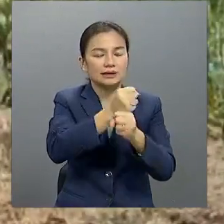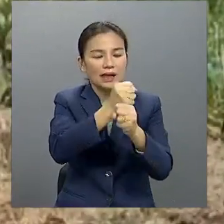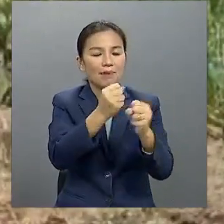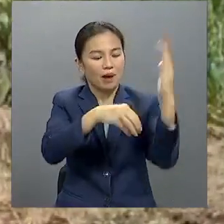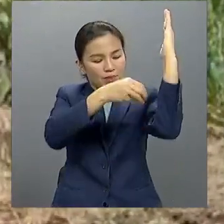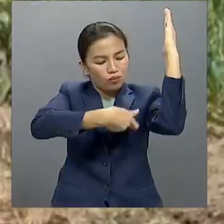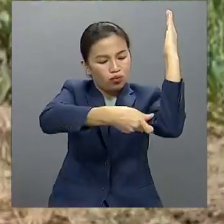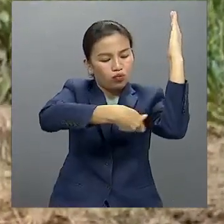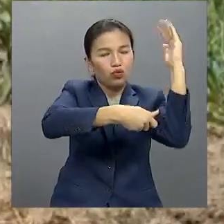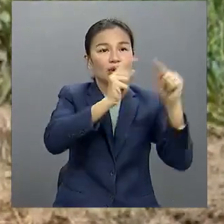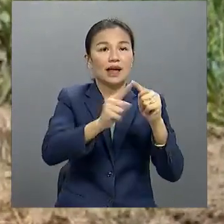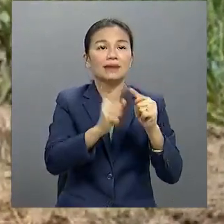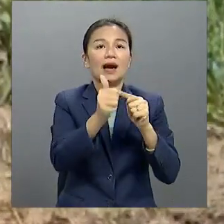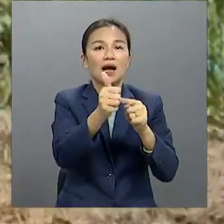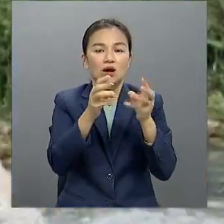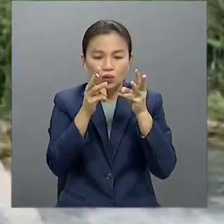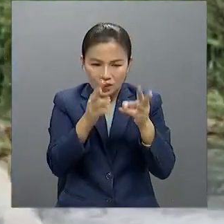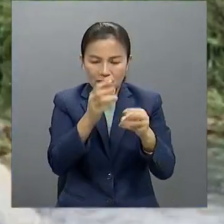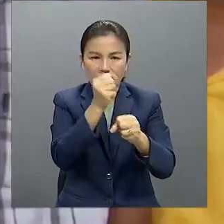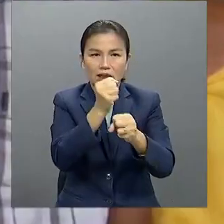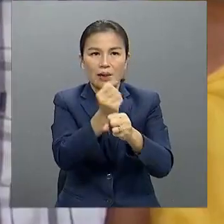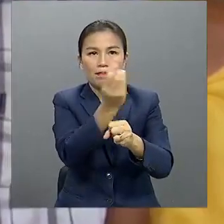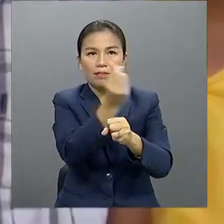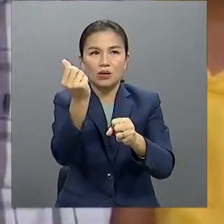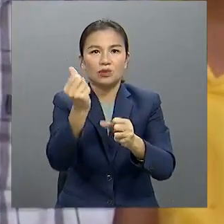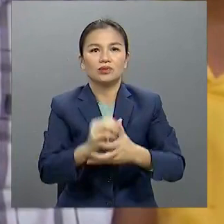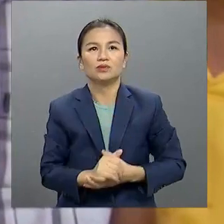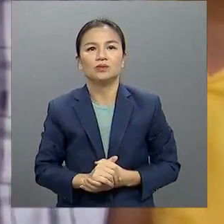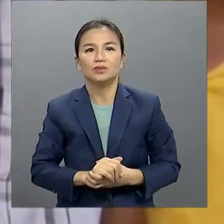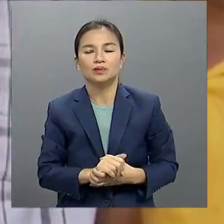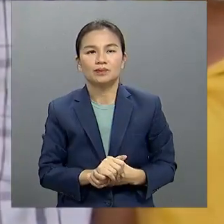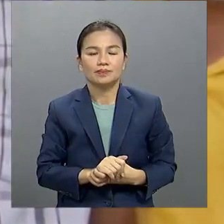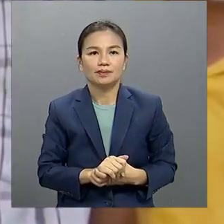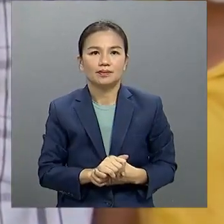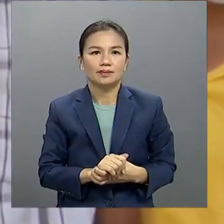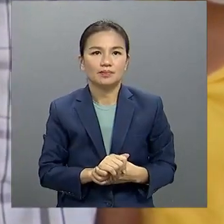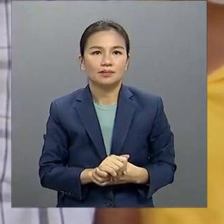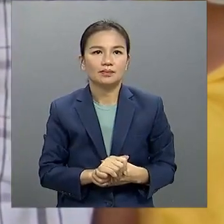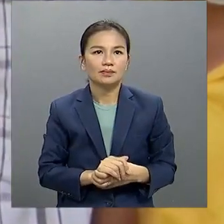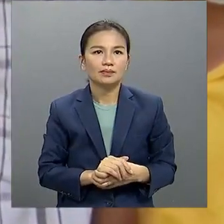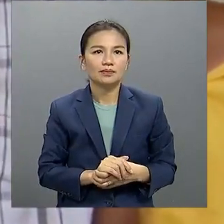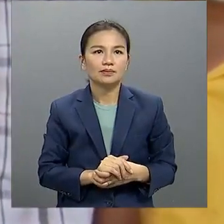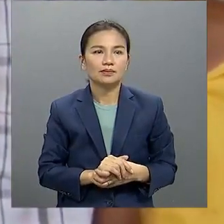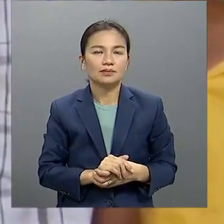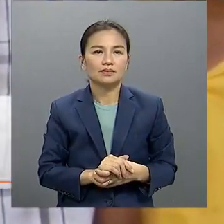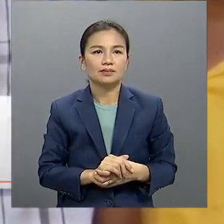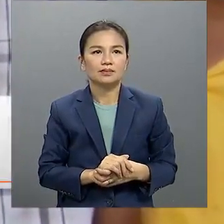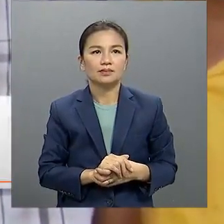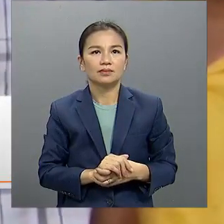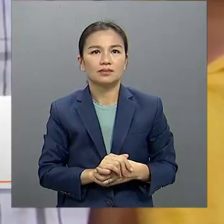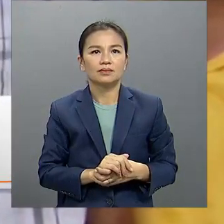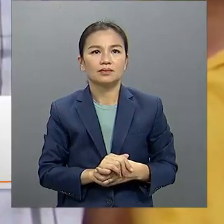ป็นวิธีการที่ต้องดำเนินการให้เร็วที่สุดค่ะ มีการบล็อกนะครับด้านหน้าประตู